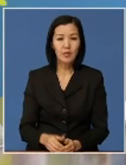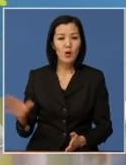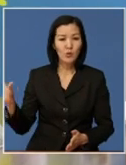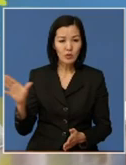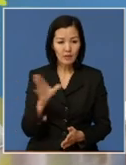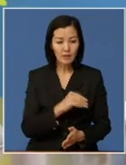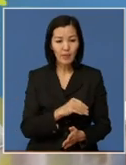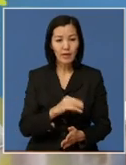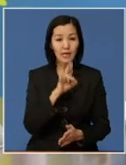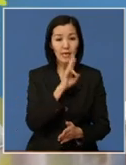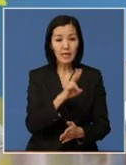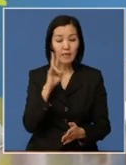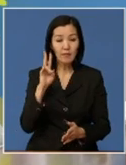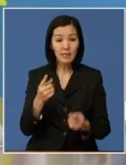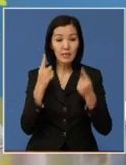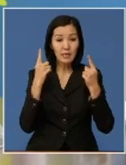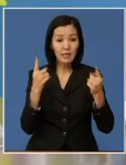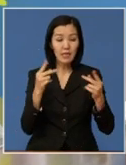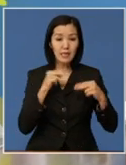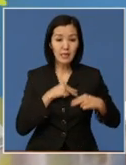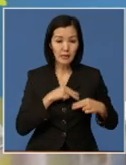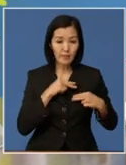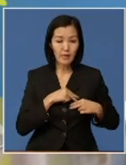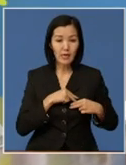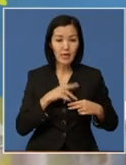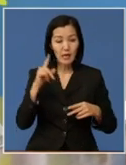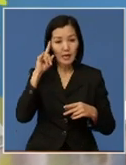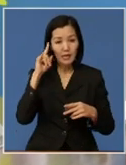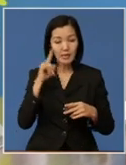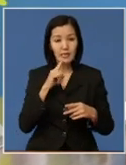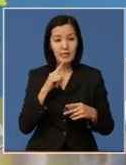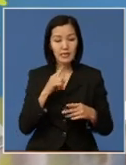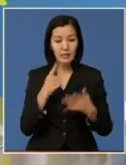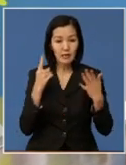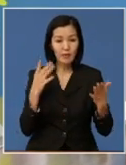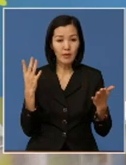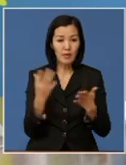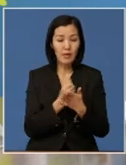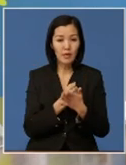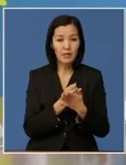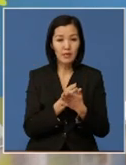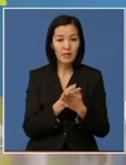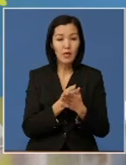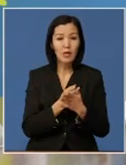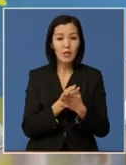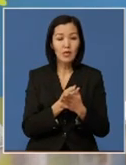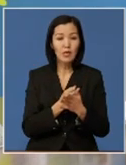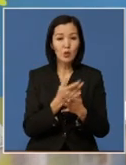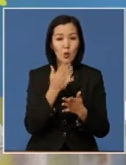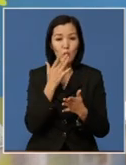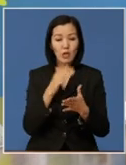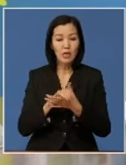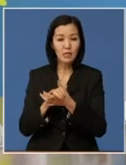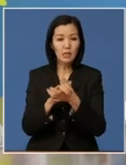Осының барлығы елбасының ерен еңбегі, еліміздің жеткен жетістігі де мемлекет басшысының көрегендігінің нәтижесі. Ұлтаралық татулық